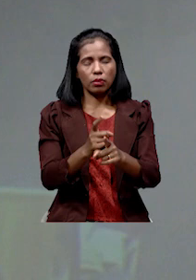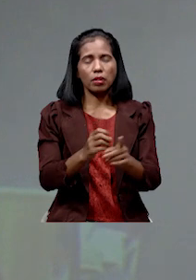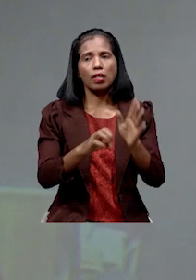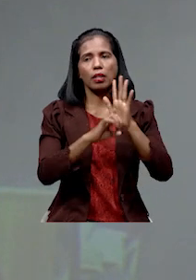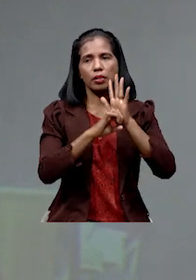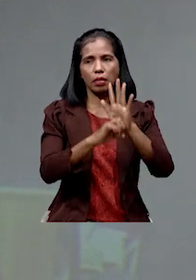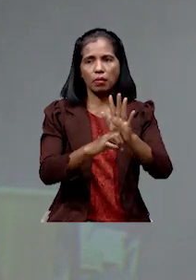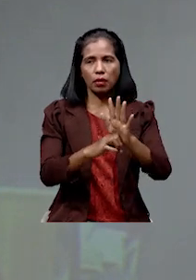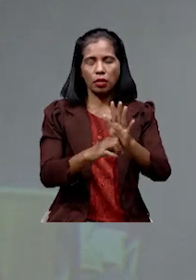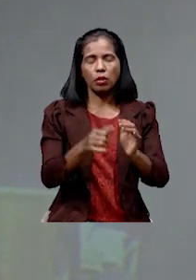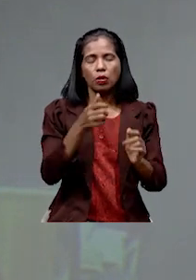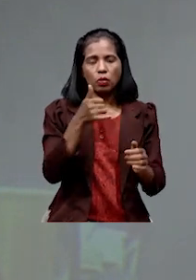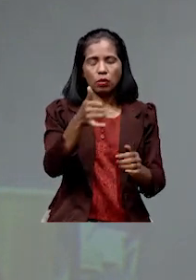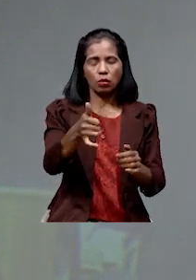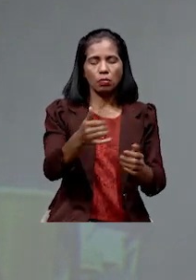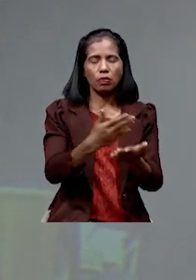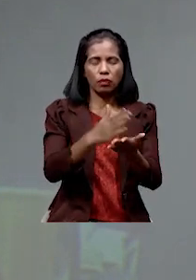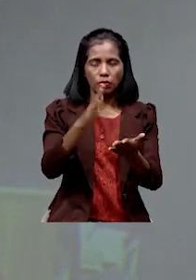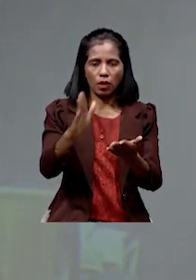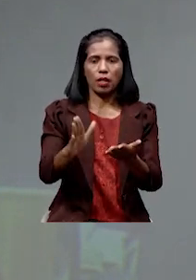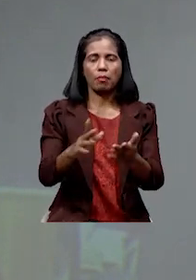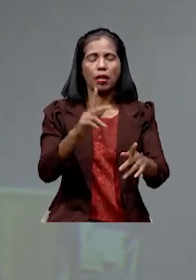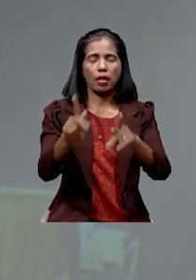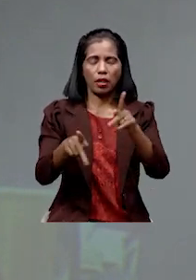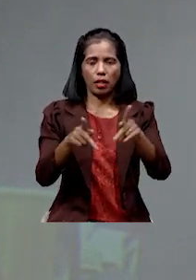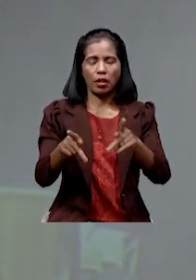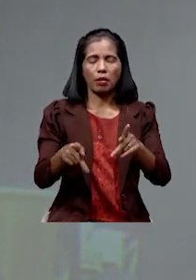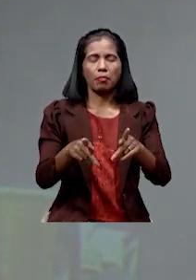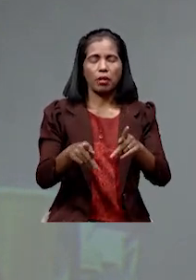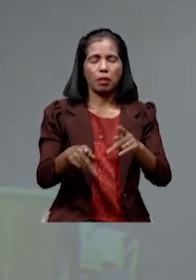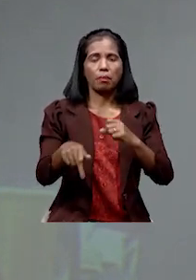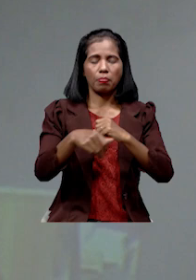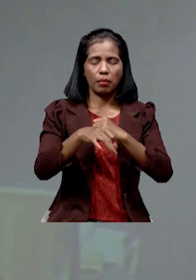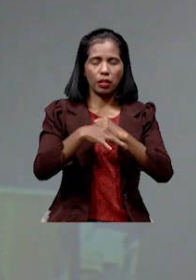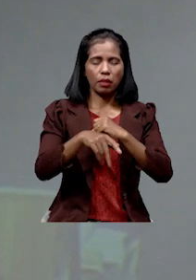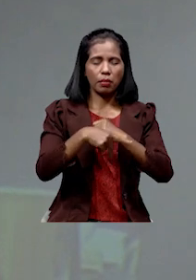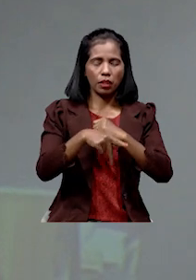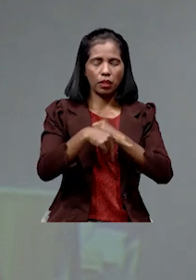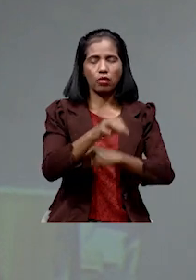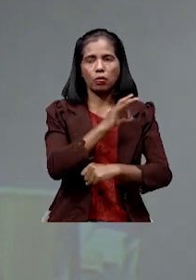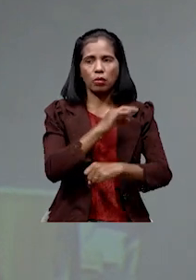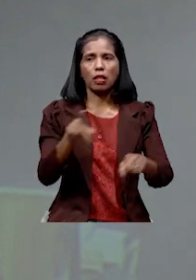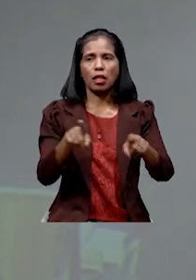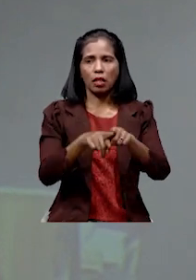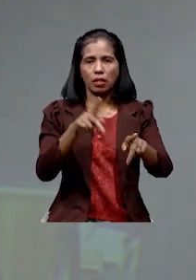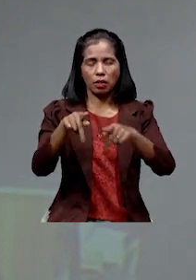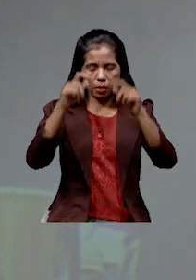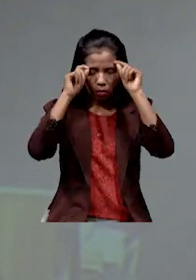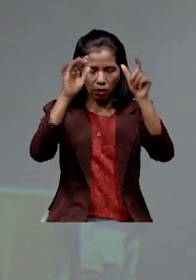programa de uma catuma base para atu distribui boa tumba iha militantes kundur ini angkarek mos ne mos mendar timor uan hela he